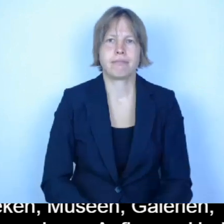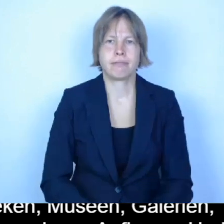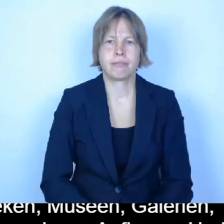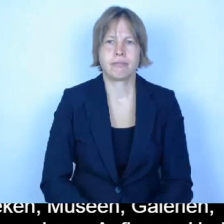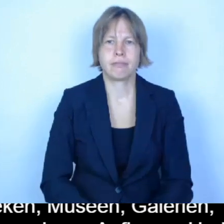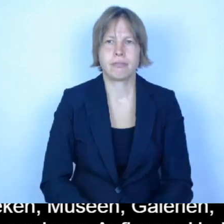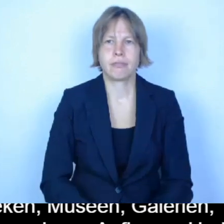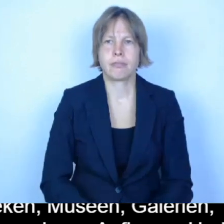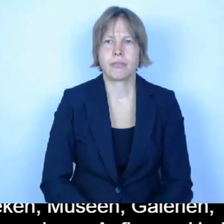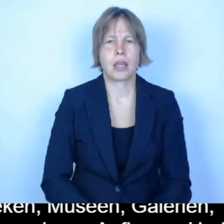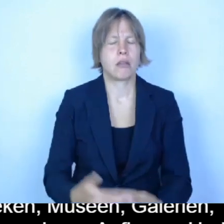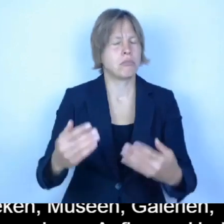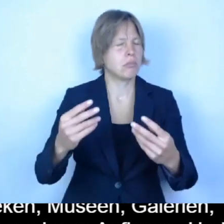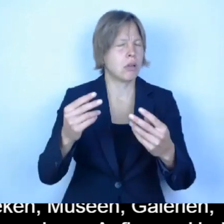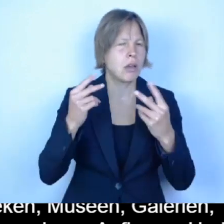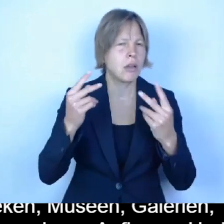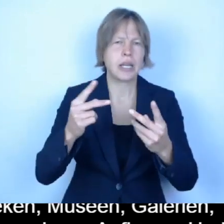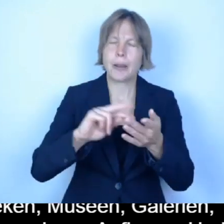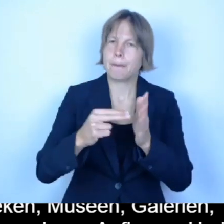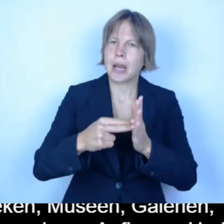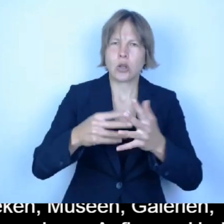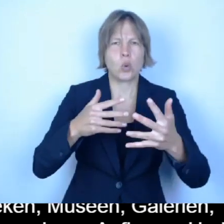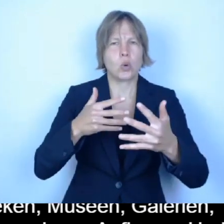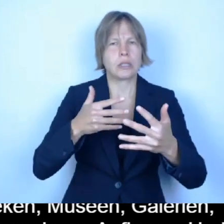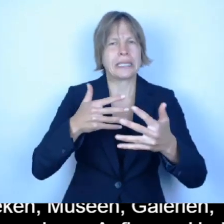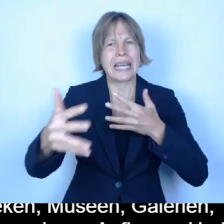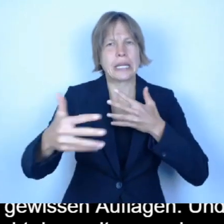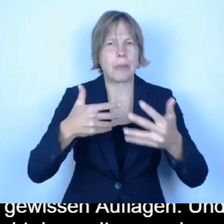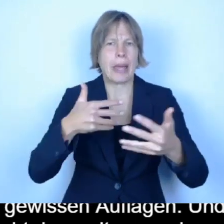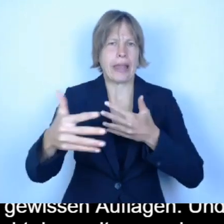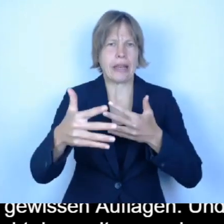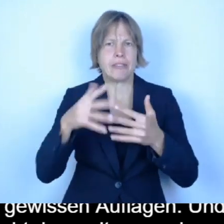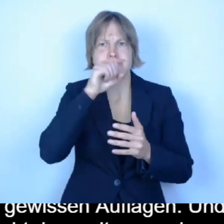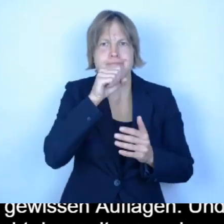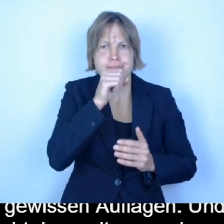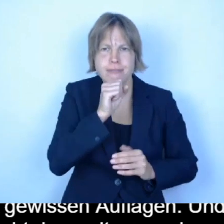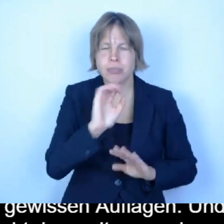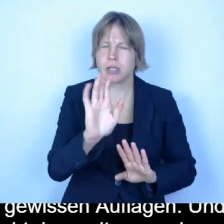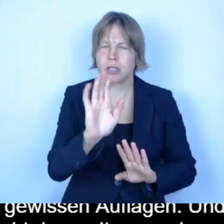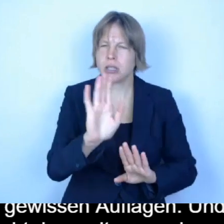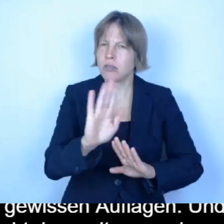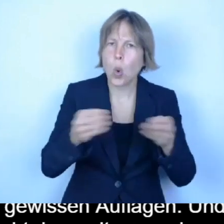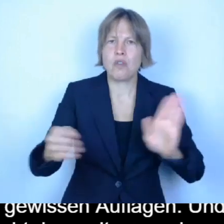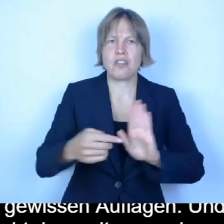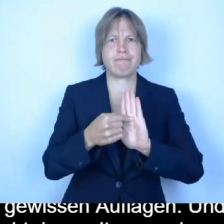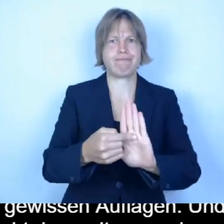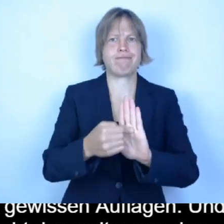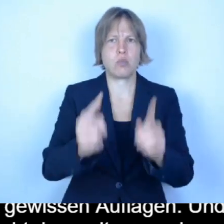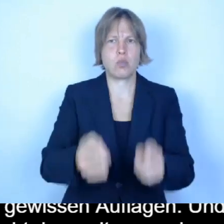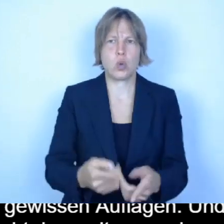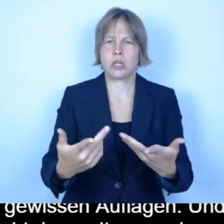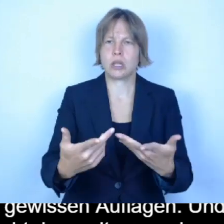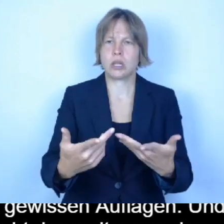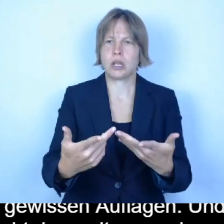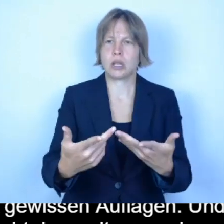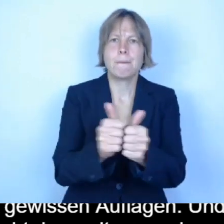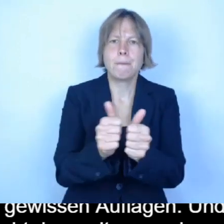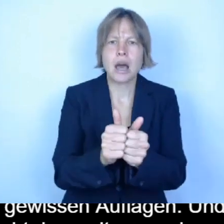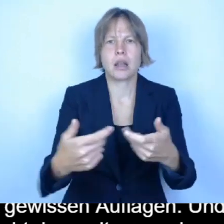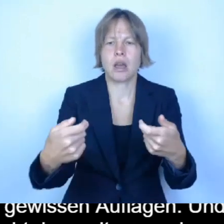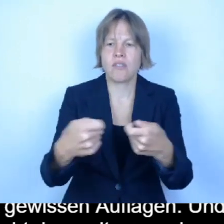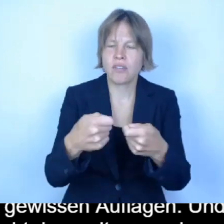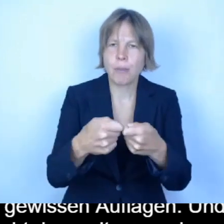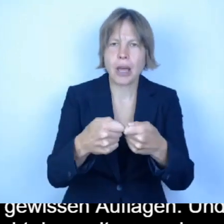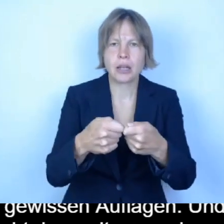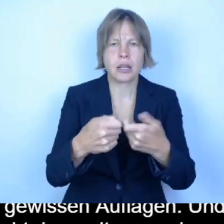vorgibt, sind die entsprechenden Institutionen, Verbände und die Partner dabei überwiegend, kann ich das sagen, sehr konstruktiv und sehr